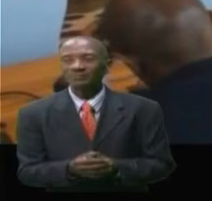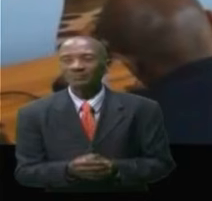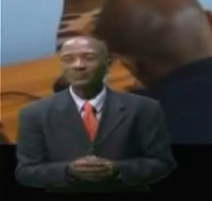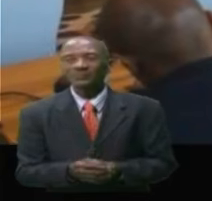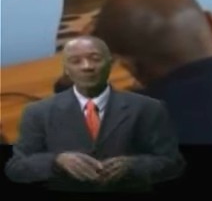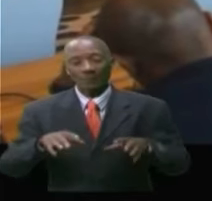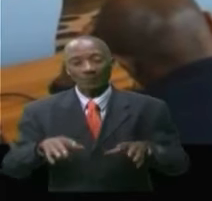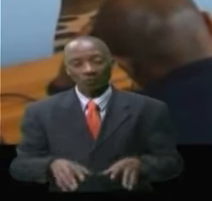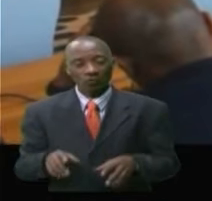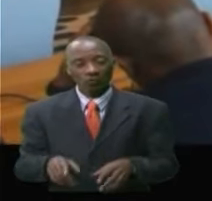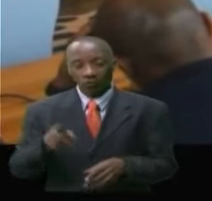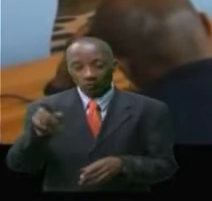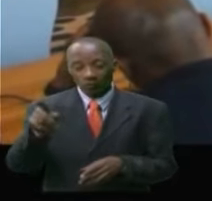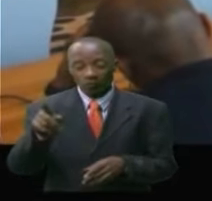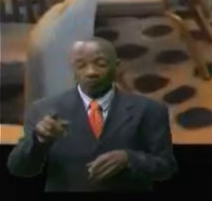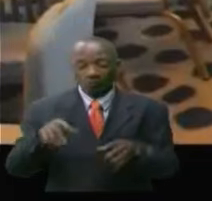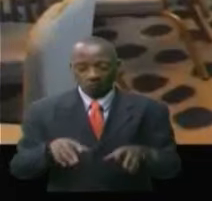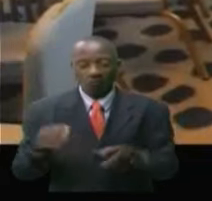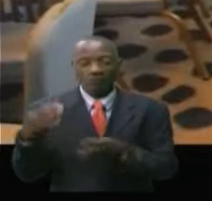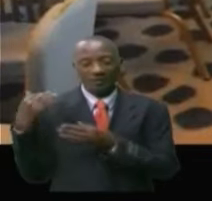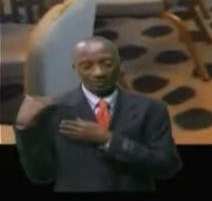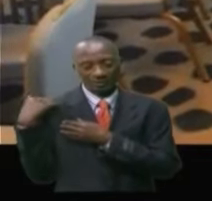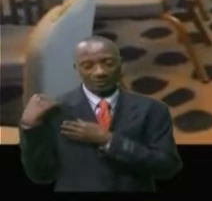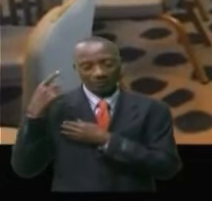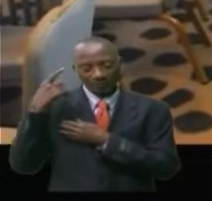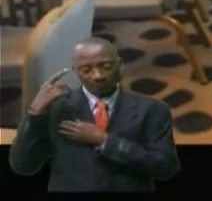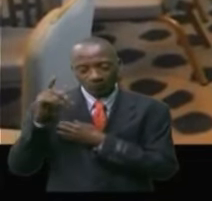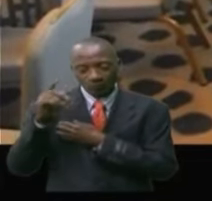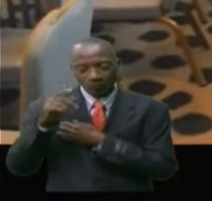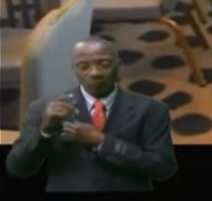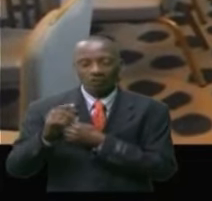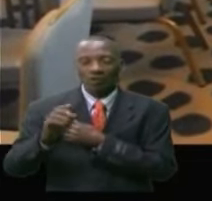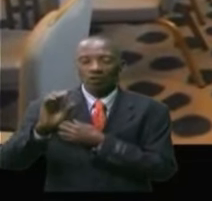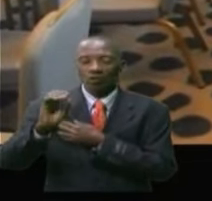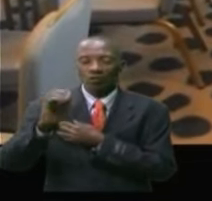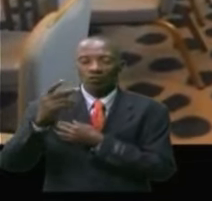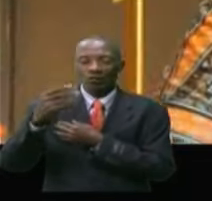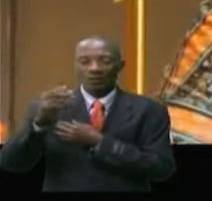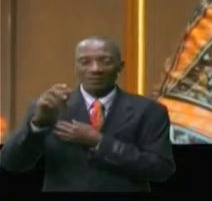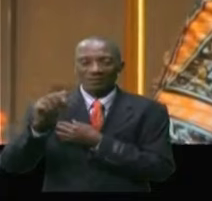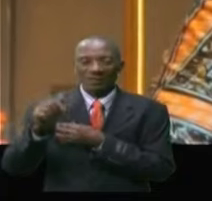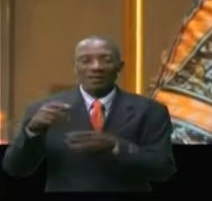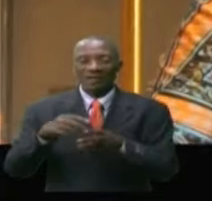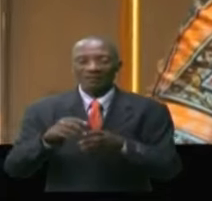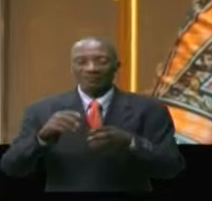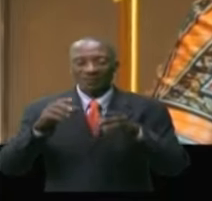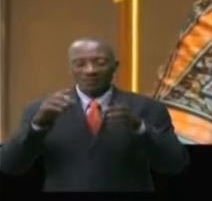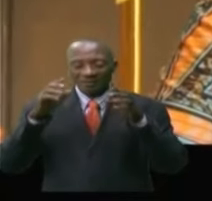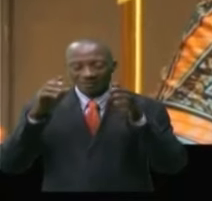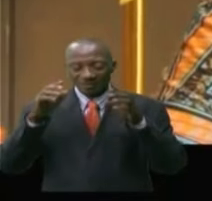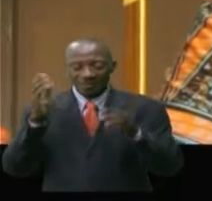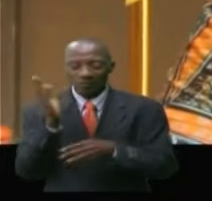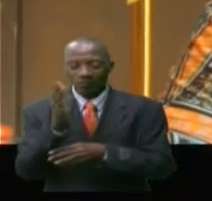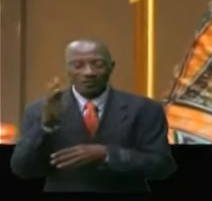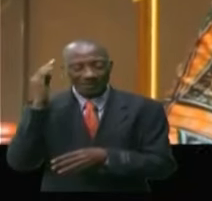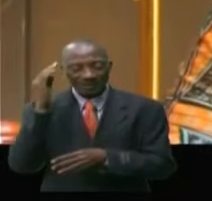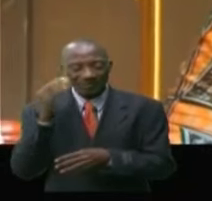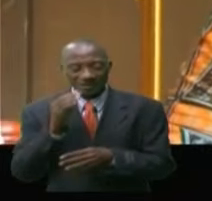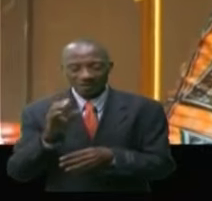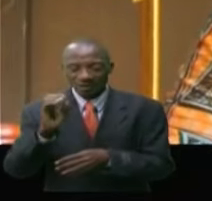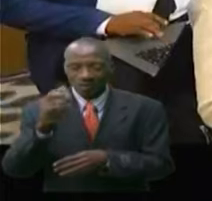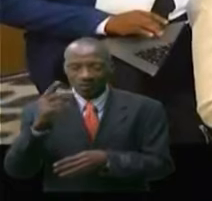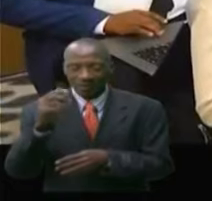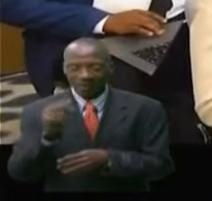qui assure la présidence tournante de l'OADA à travers la présidente du conseil de ministres de l'OADA, Rose